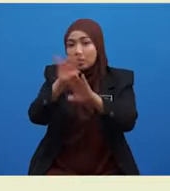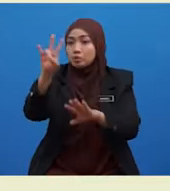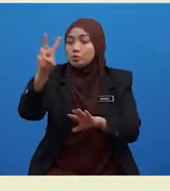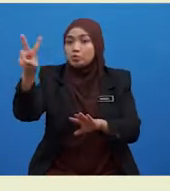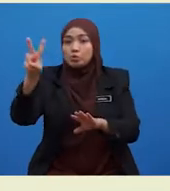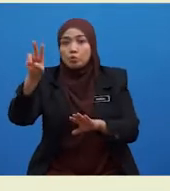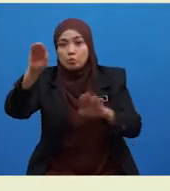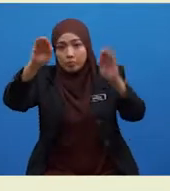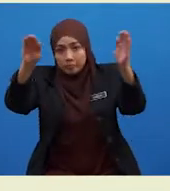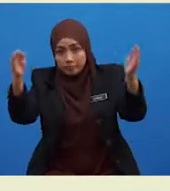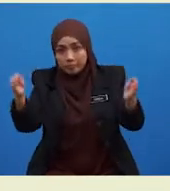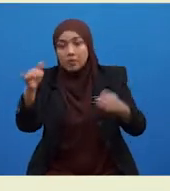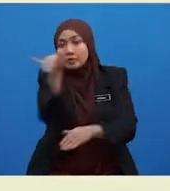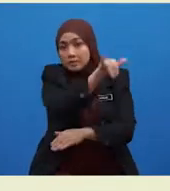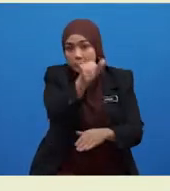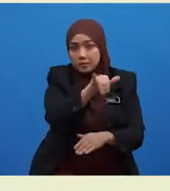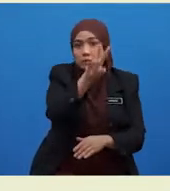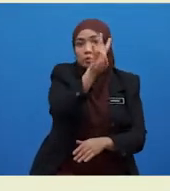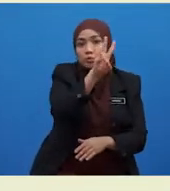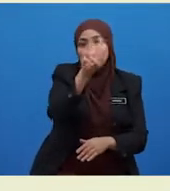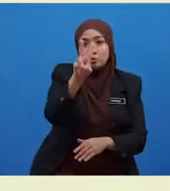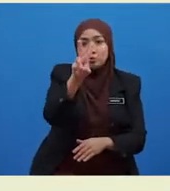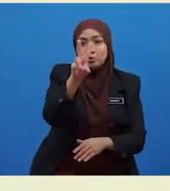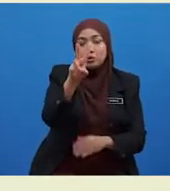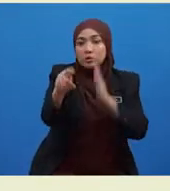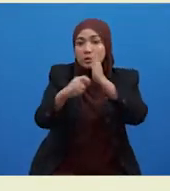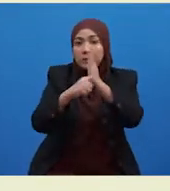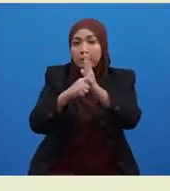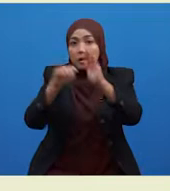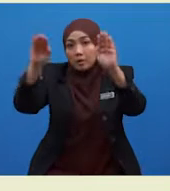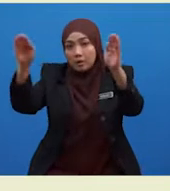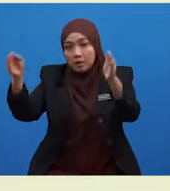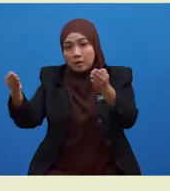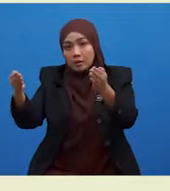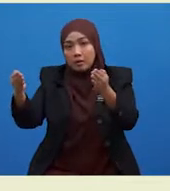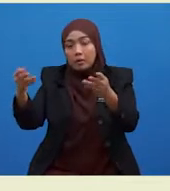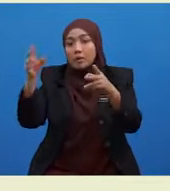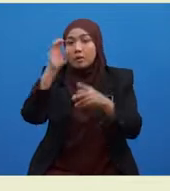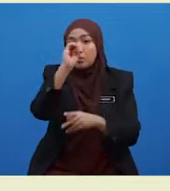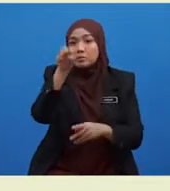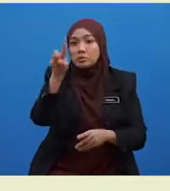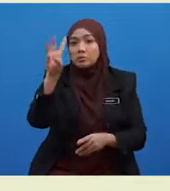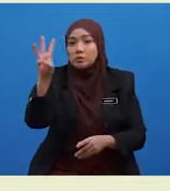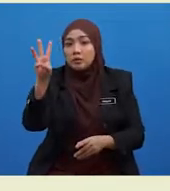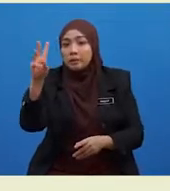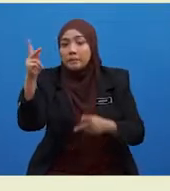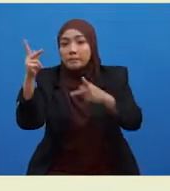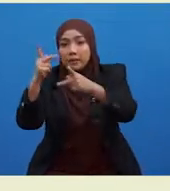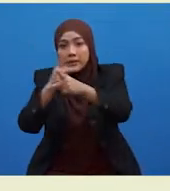72 sama dengan 72 tambah dalam kurungan sifar